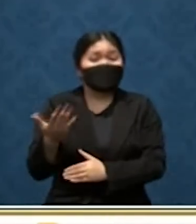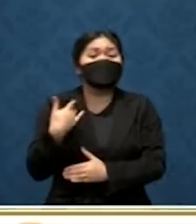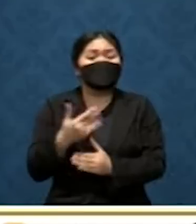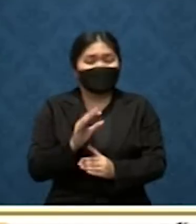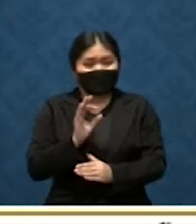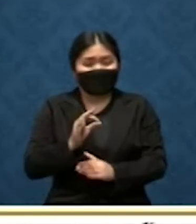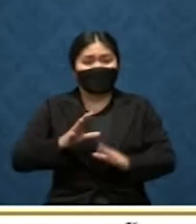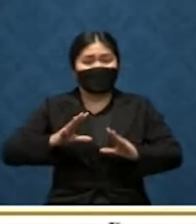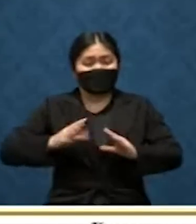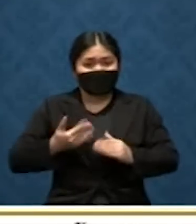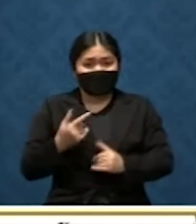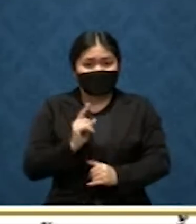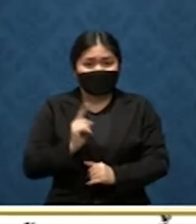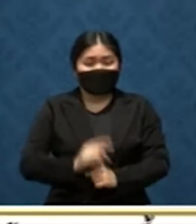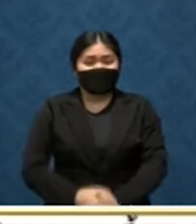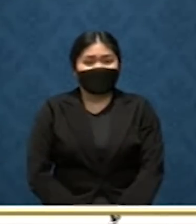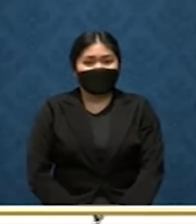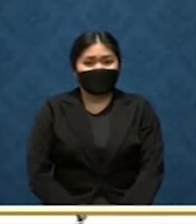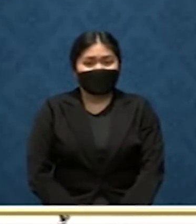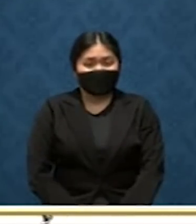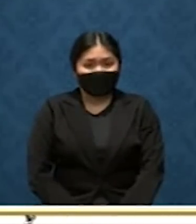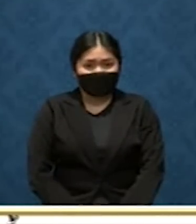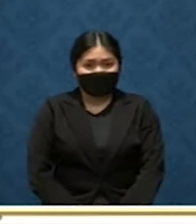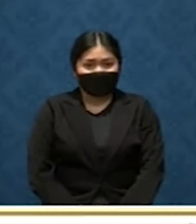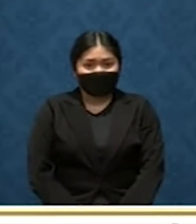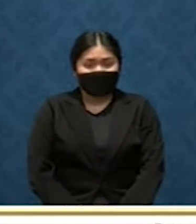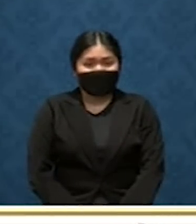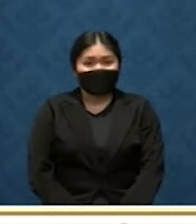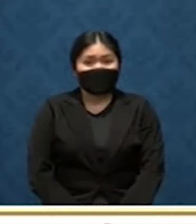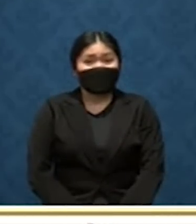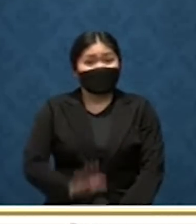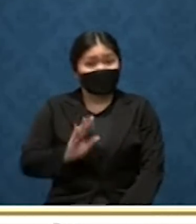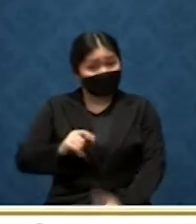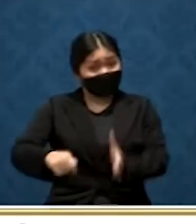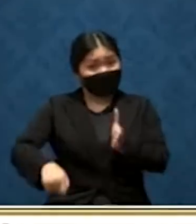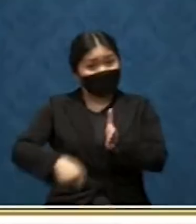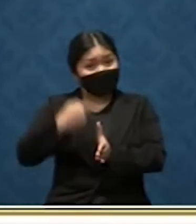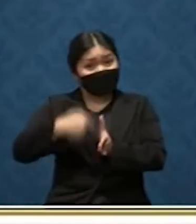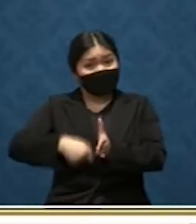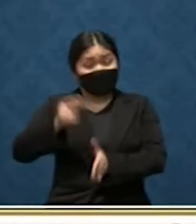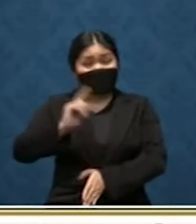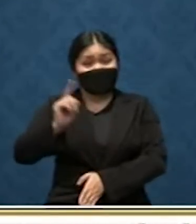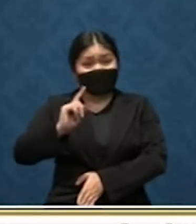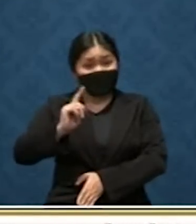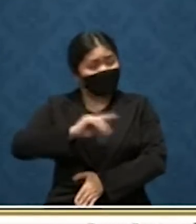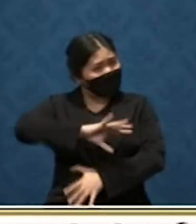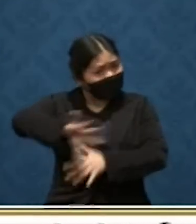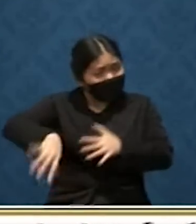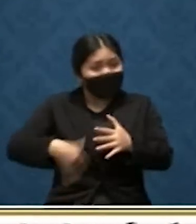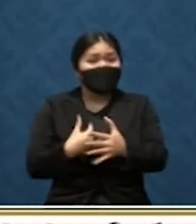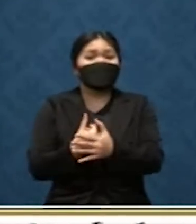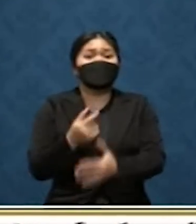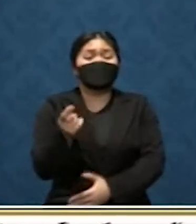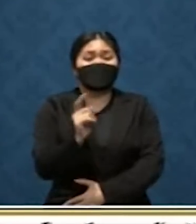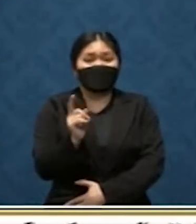้ครั ขบครัเอานะครับนั่นจเป็เหตุผลครับทั้งหมดนี้จึงเป็นเหตุผล